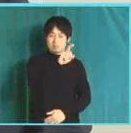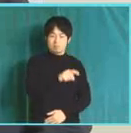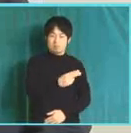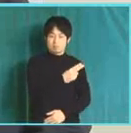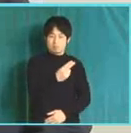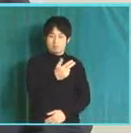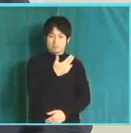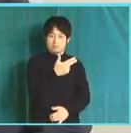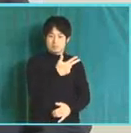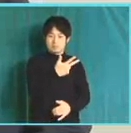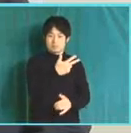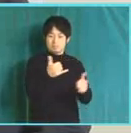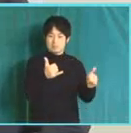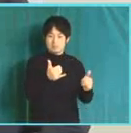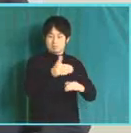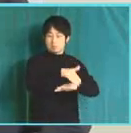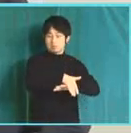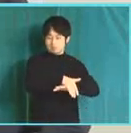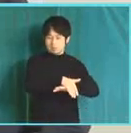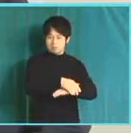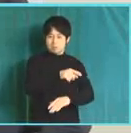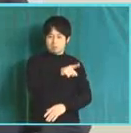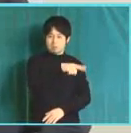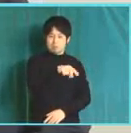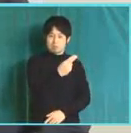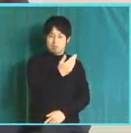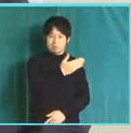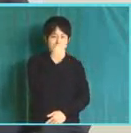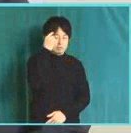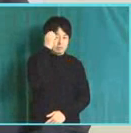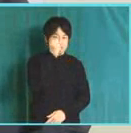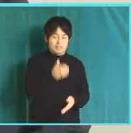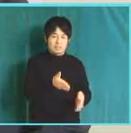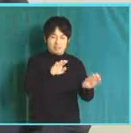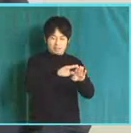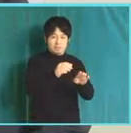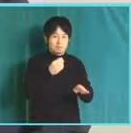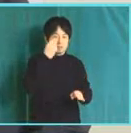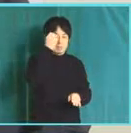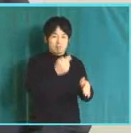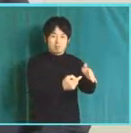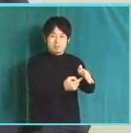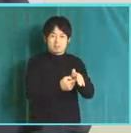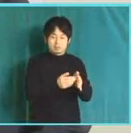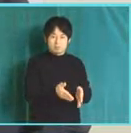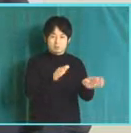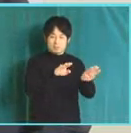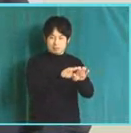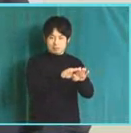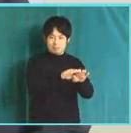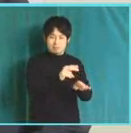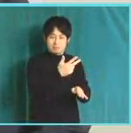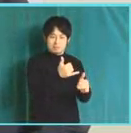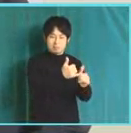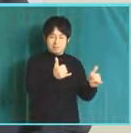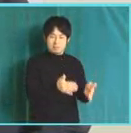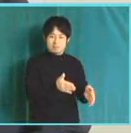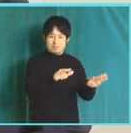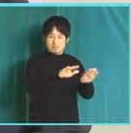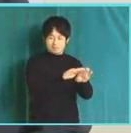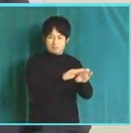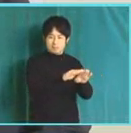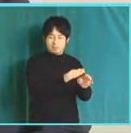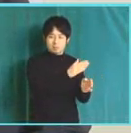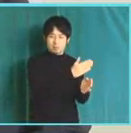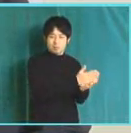窓口、尊徳記念館、梅の里センター、市民会館、神津学習